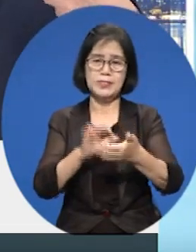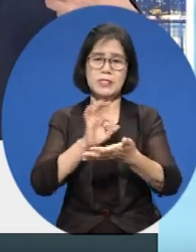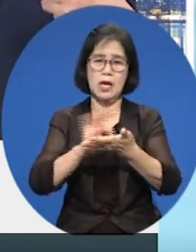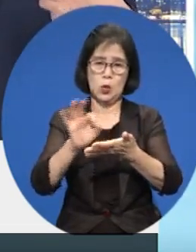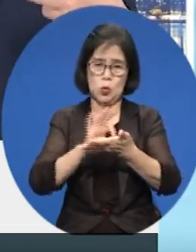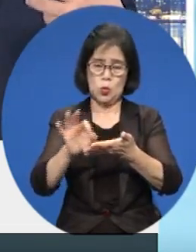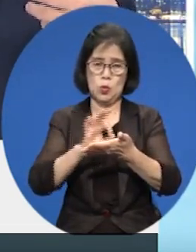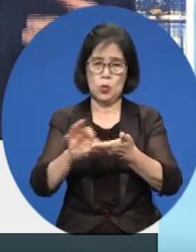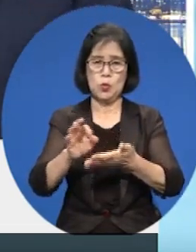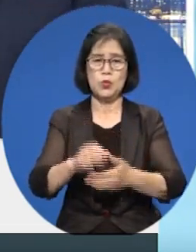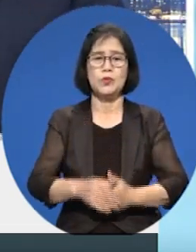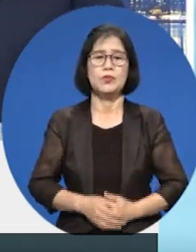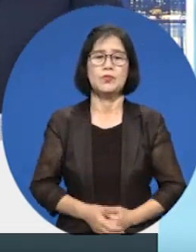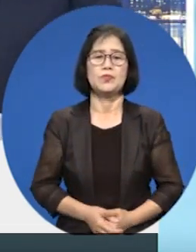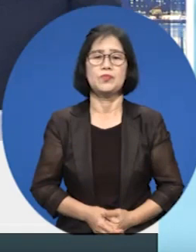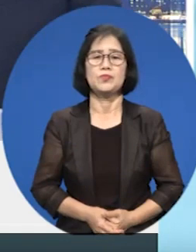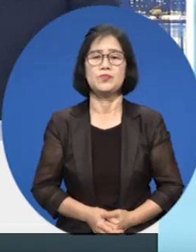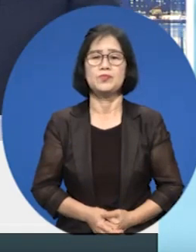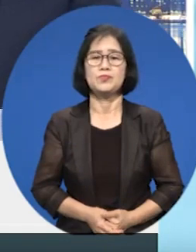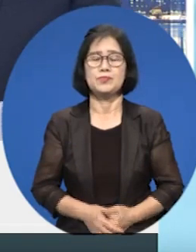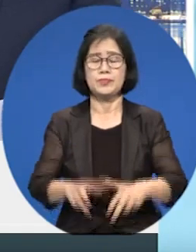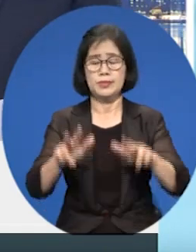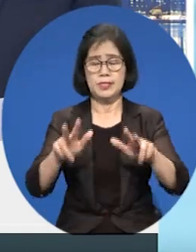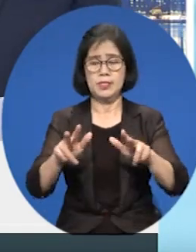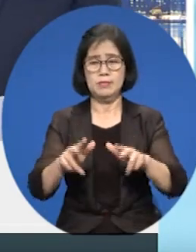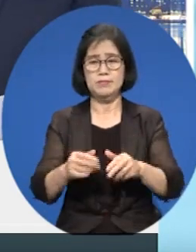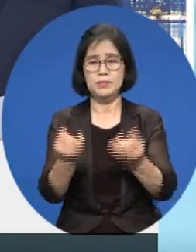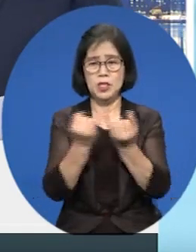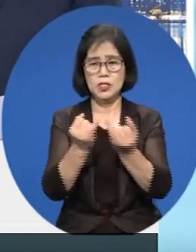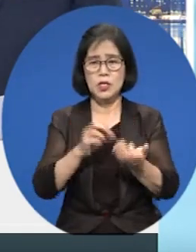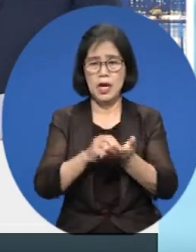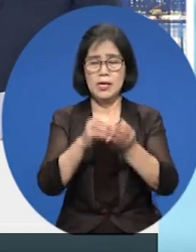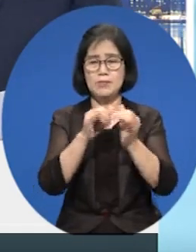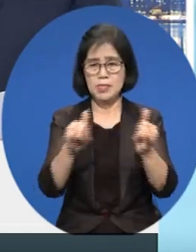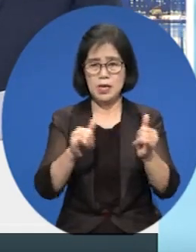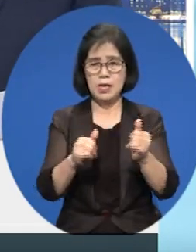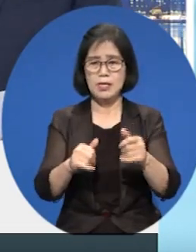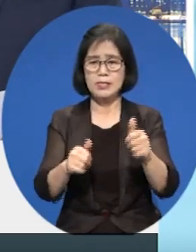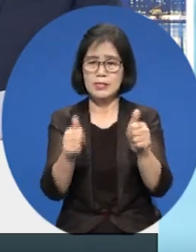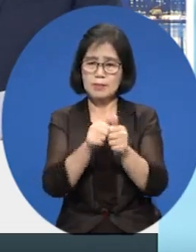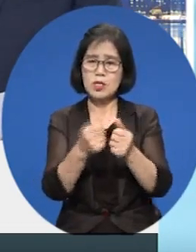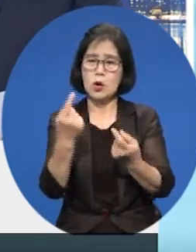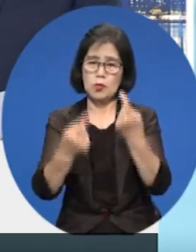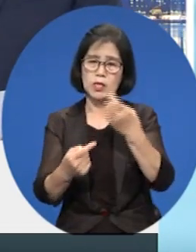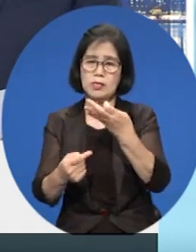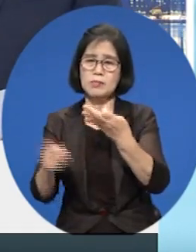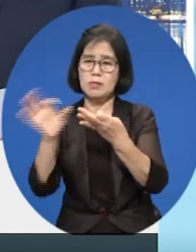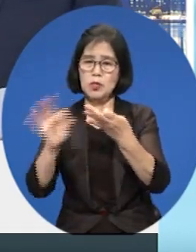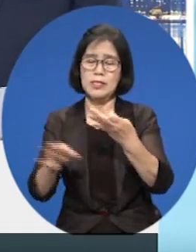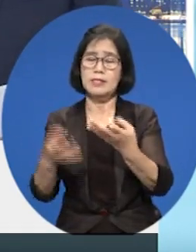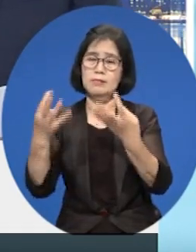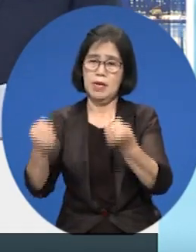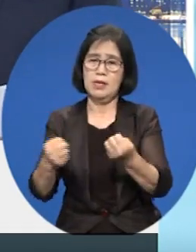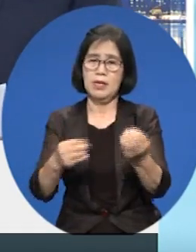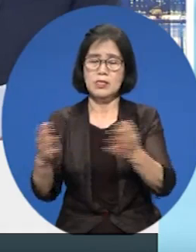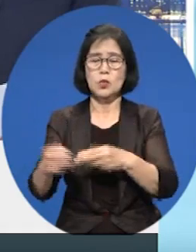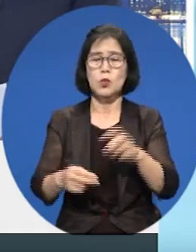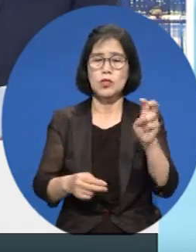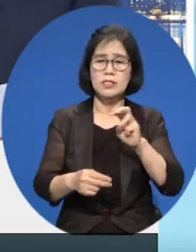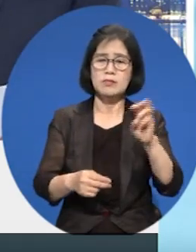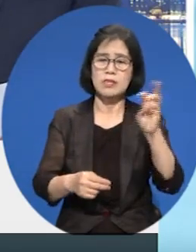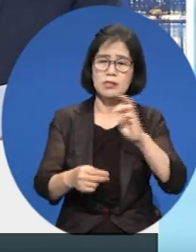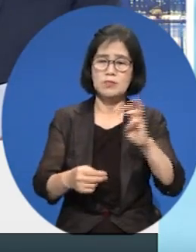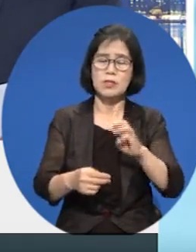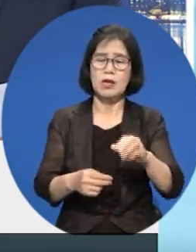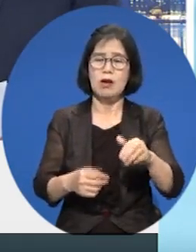사용하고 있는데 아 션 재 보니까 여성 가입자가 남성보다 1 14% 더 높습니다 그리고 이 30대가 50%